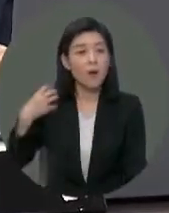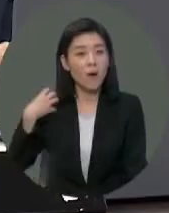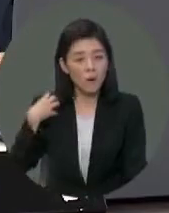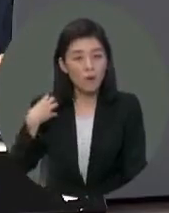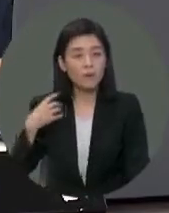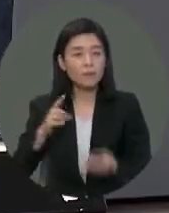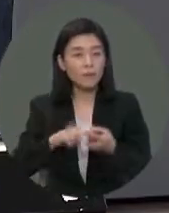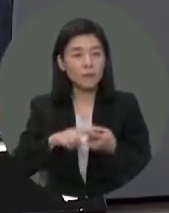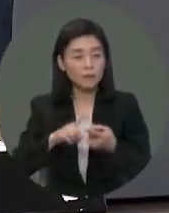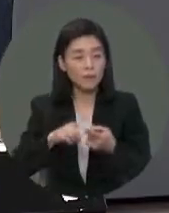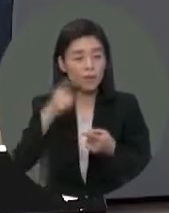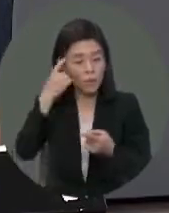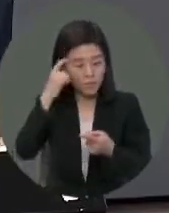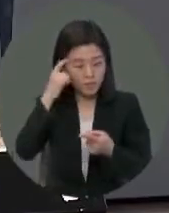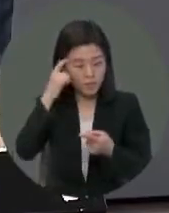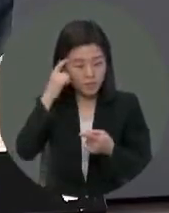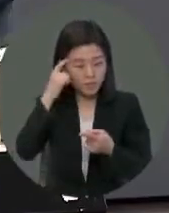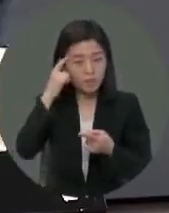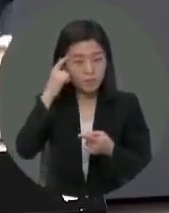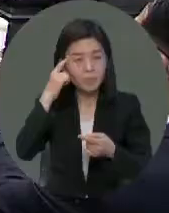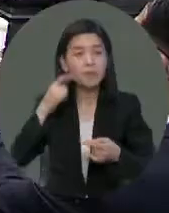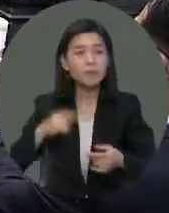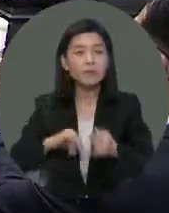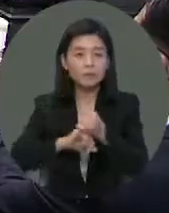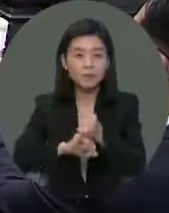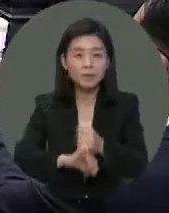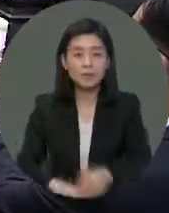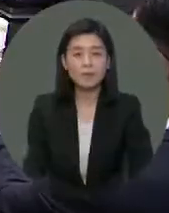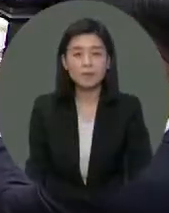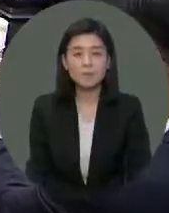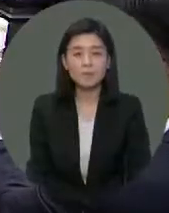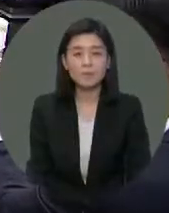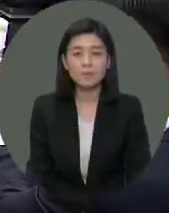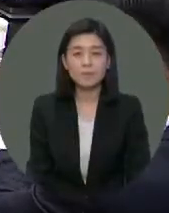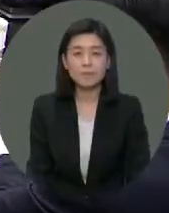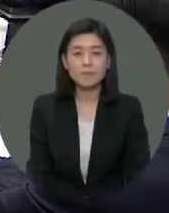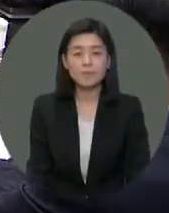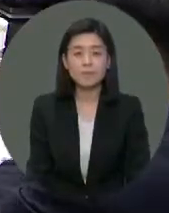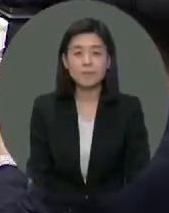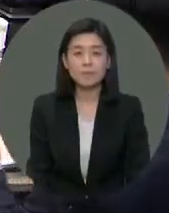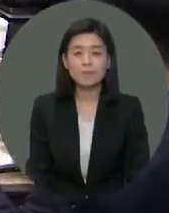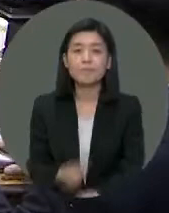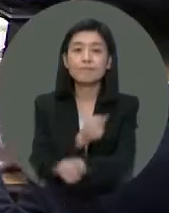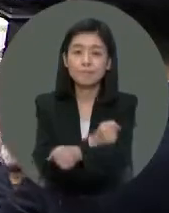고민하겠습니다 마치겠습니다네 김성남 의원님 수고하셨습니다